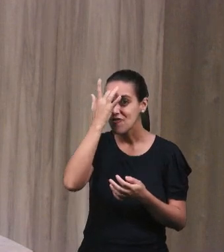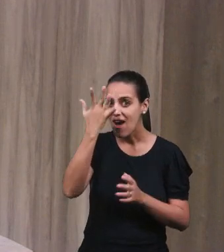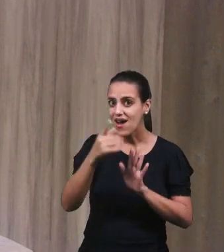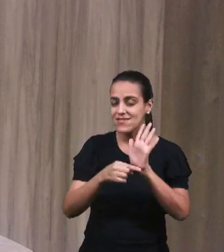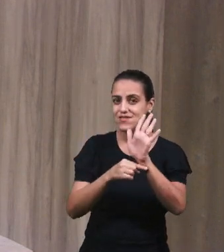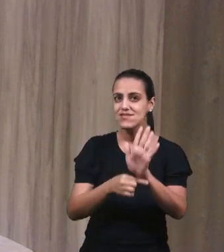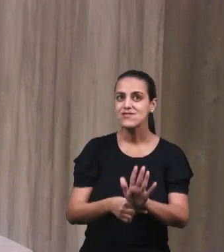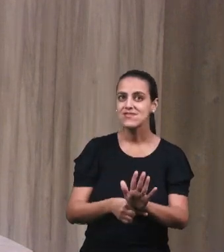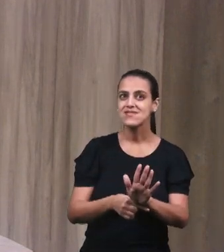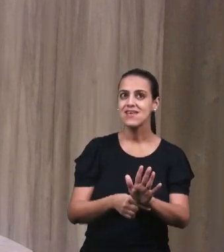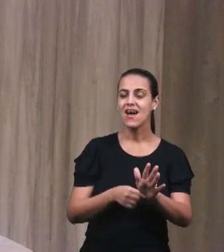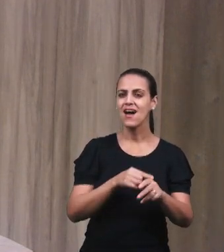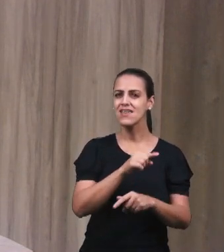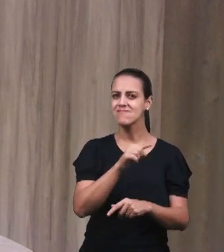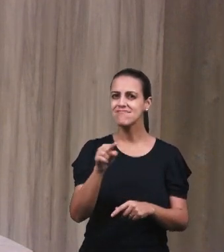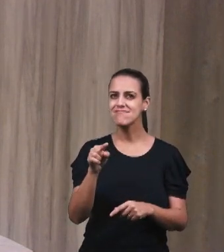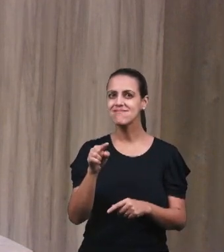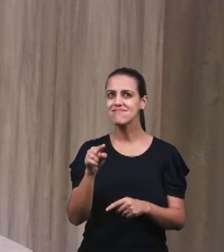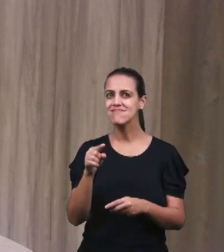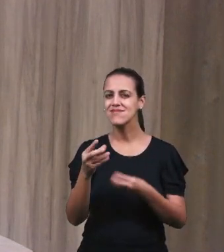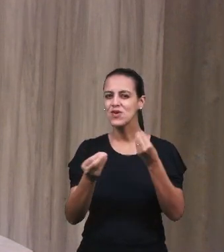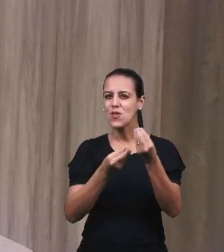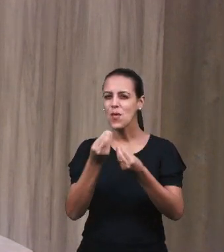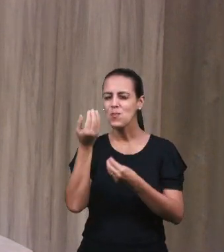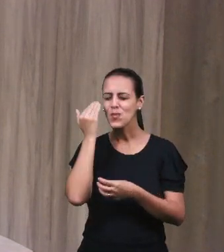cette partition, mettre